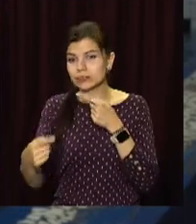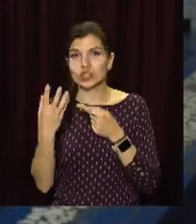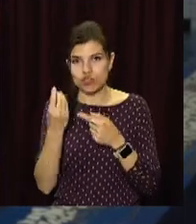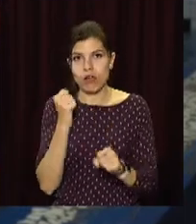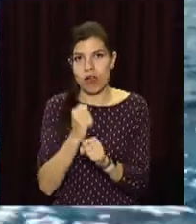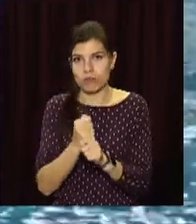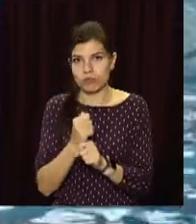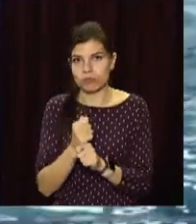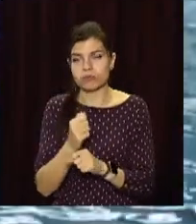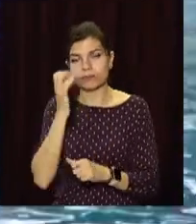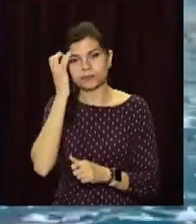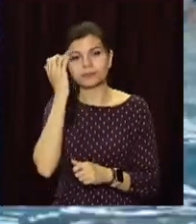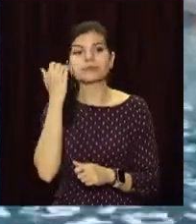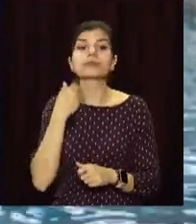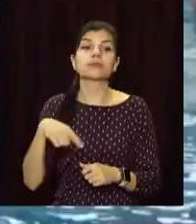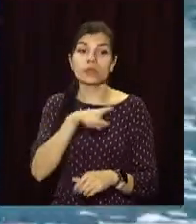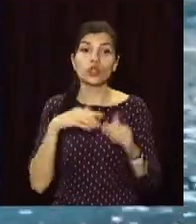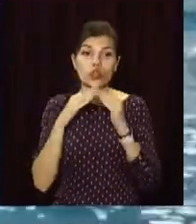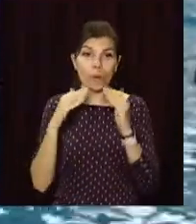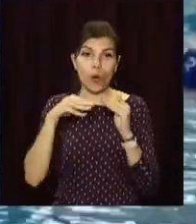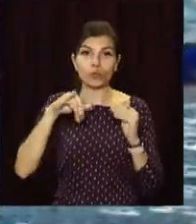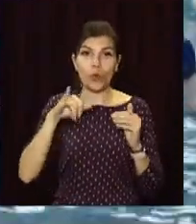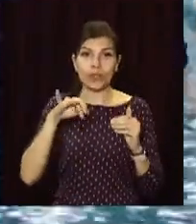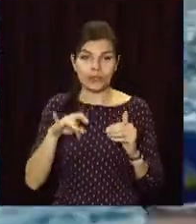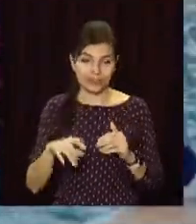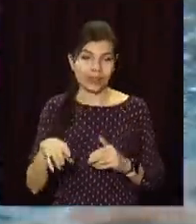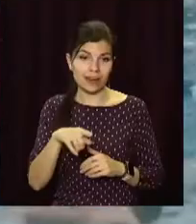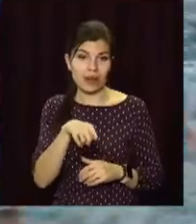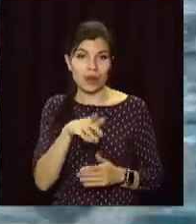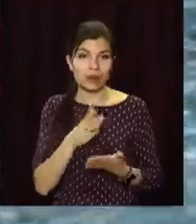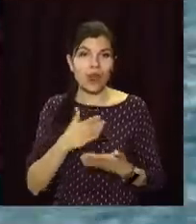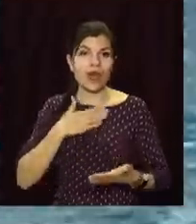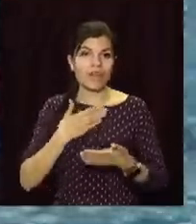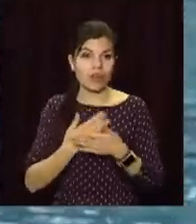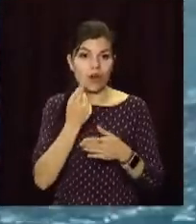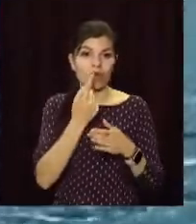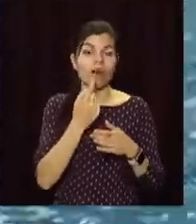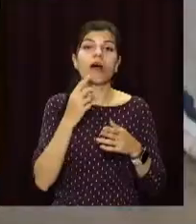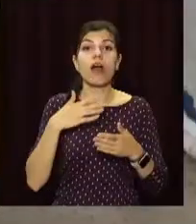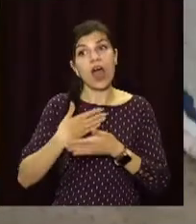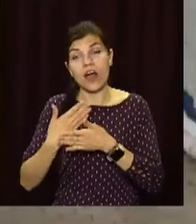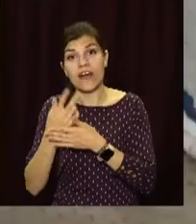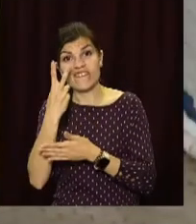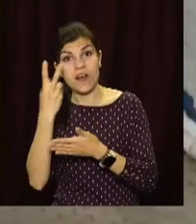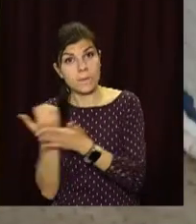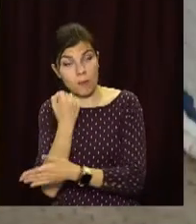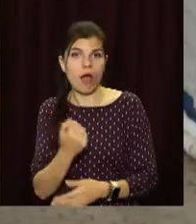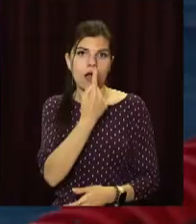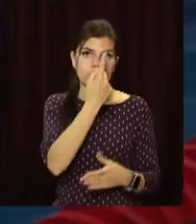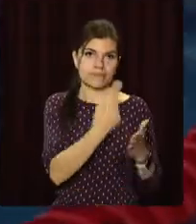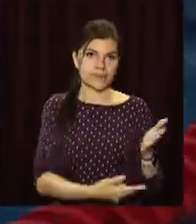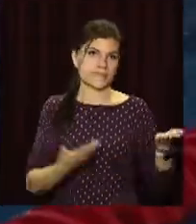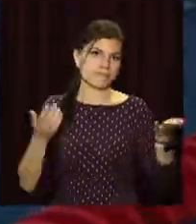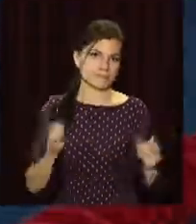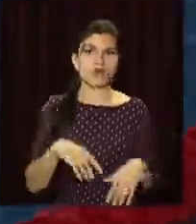работать в бассейне. Наразі на домашньому турнірі дніпровські ватерполісти мають в активі одну поразку і дві перемоги. Останні два поєдинки